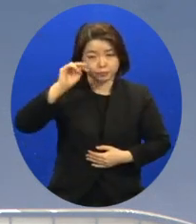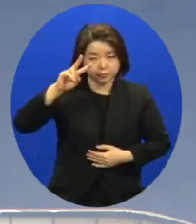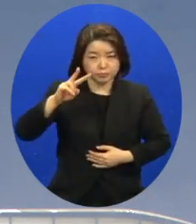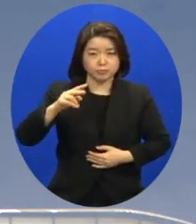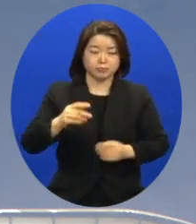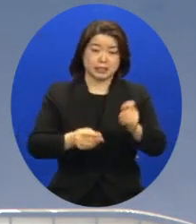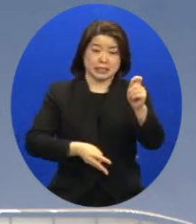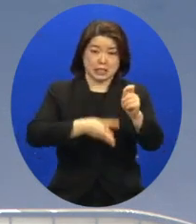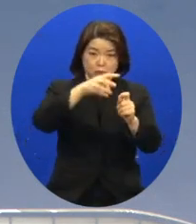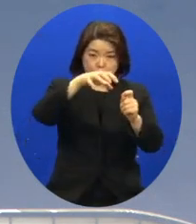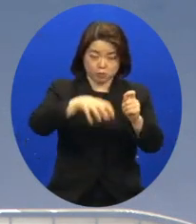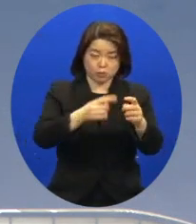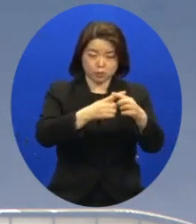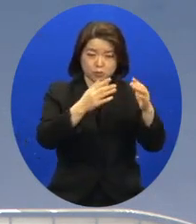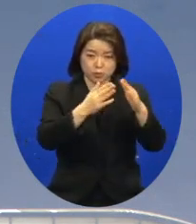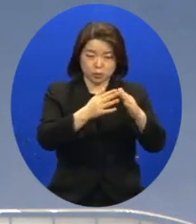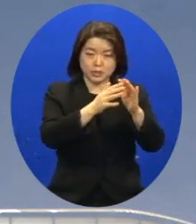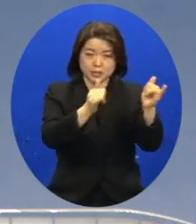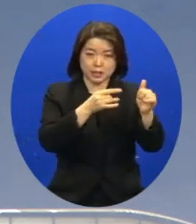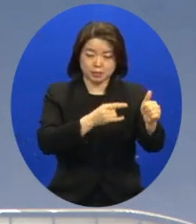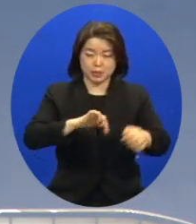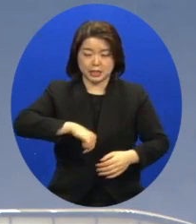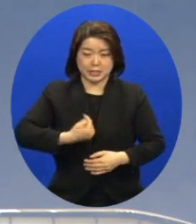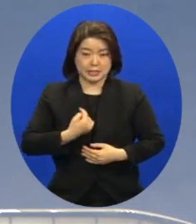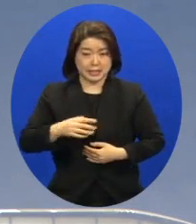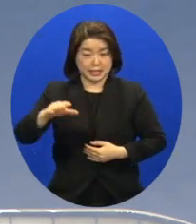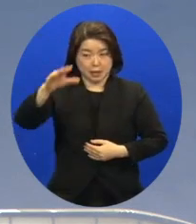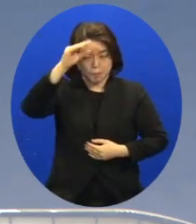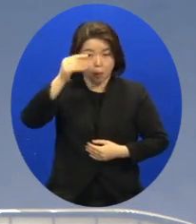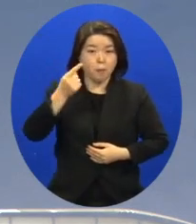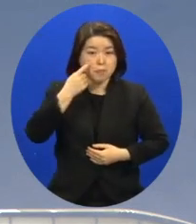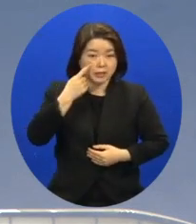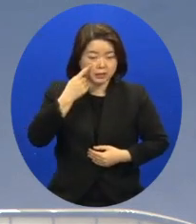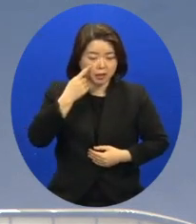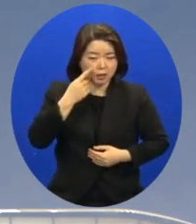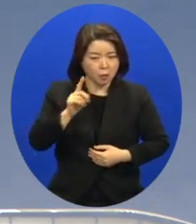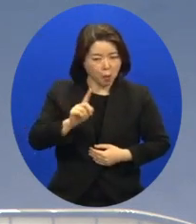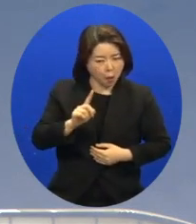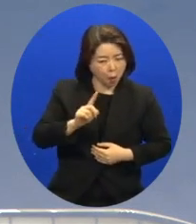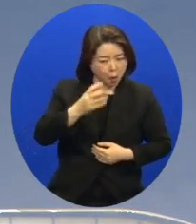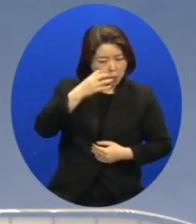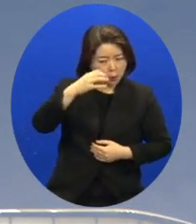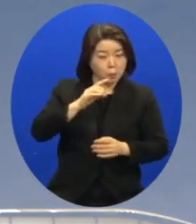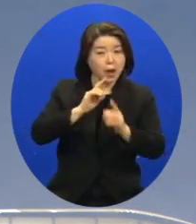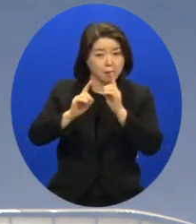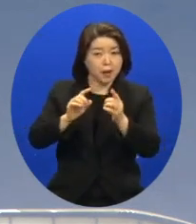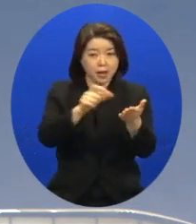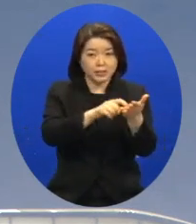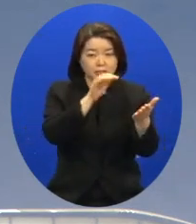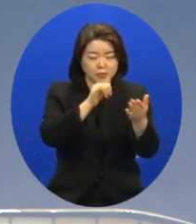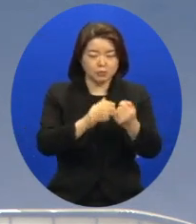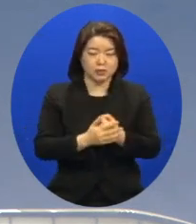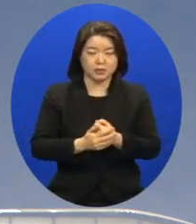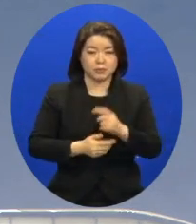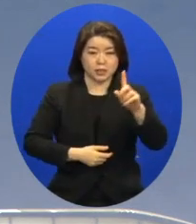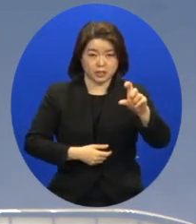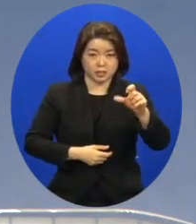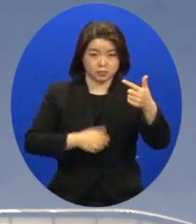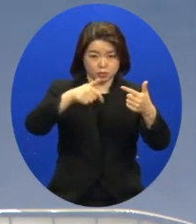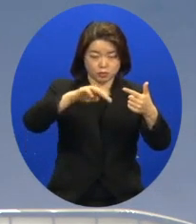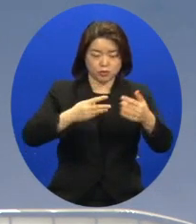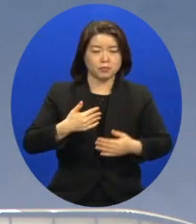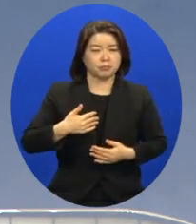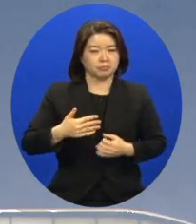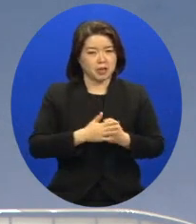교인들에게 자기를 본받으라는 어떻게 생각하면 아주 교만한 말씀을 하셨습니다. 16절에 그러므로 나는